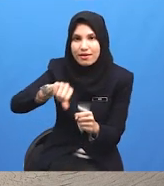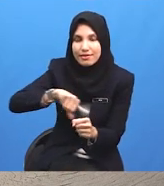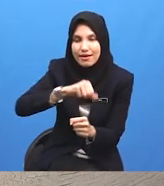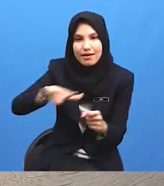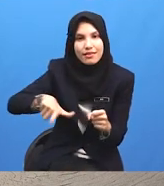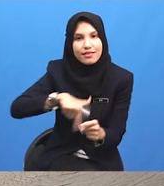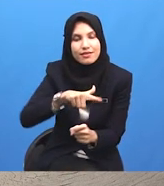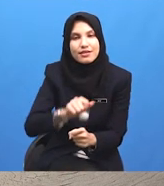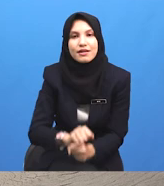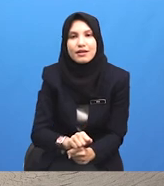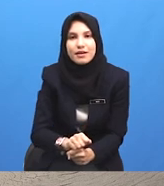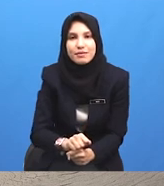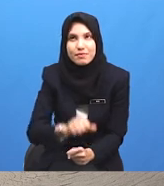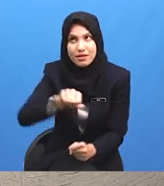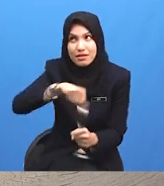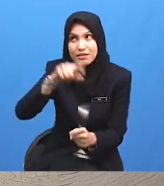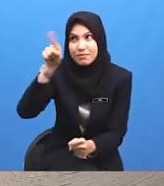lengkap mengelilingi matahari?